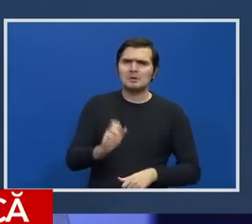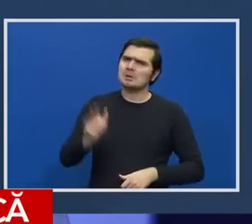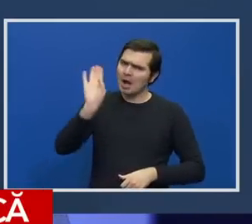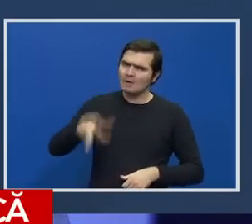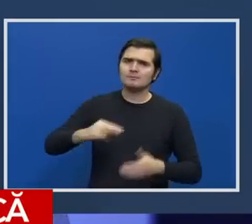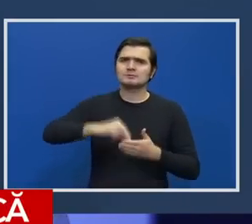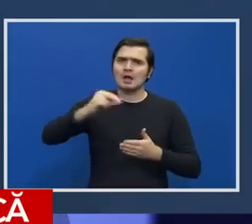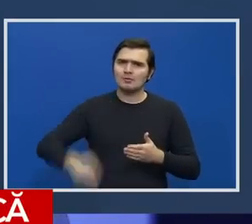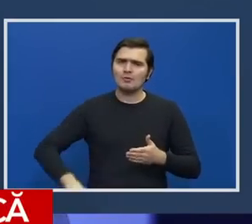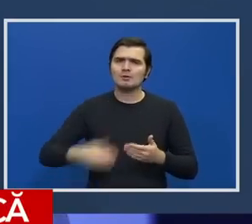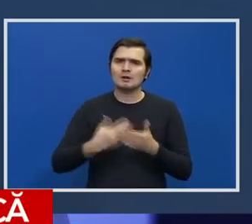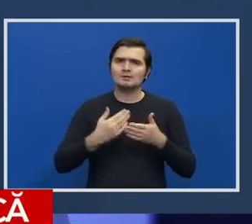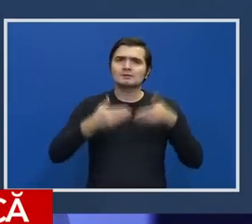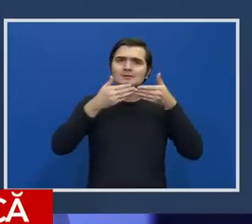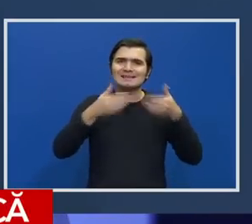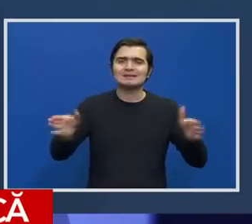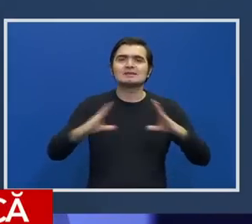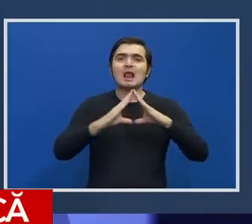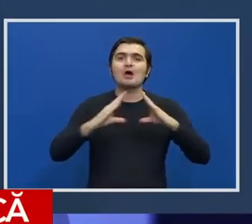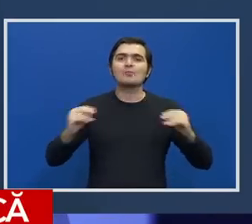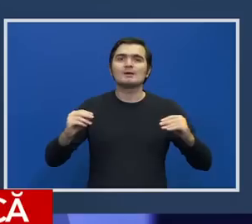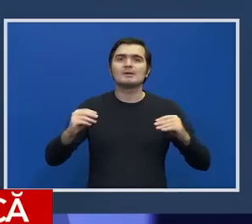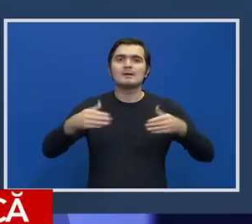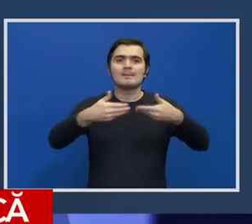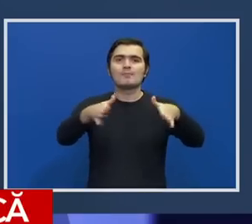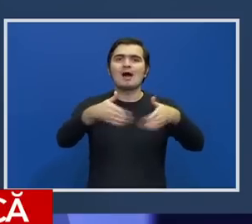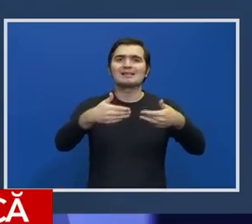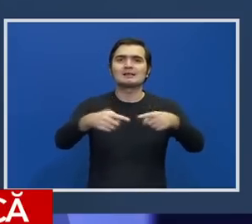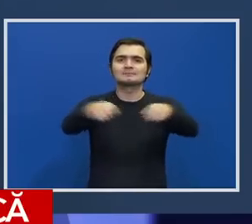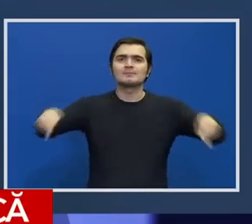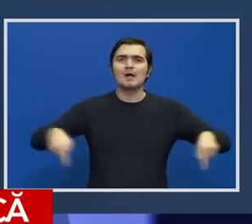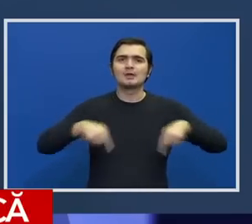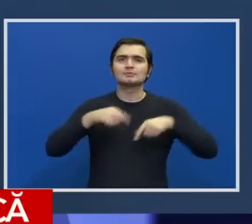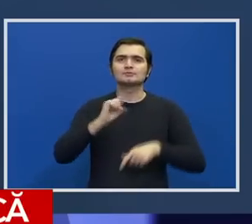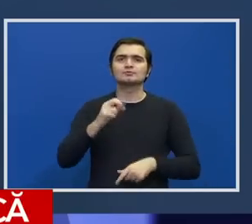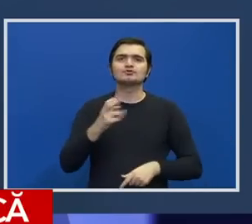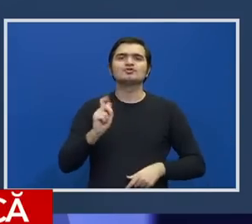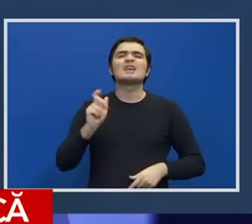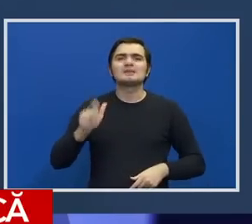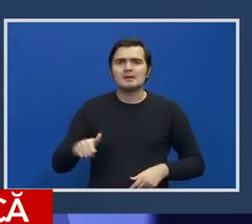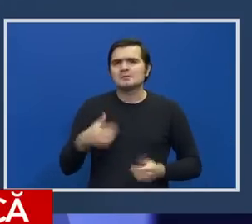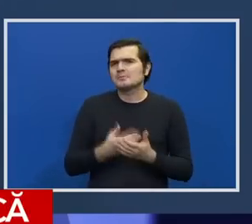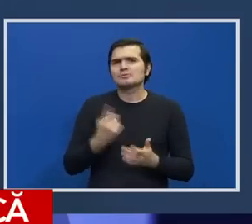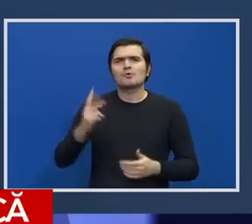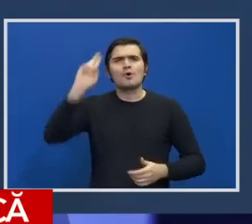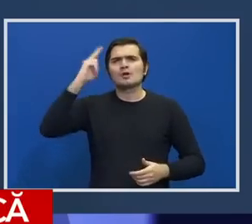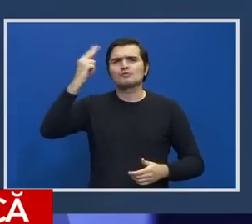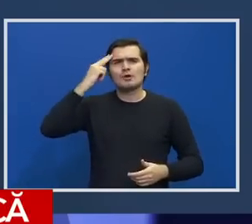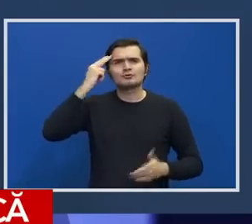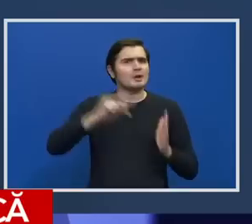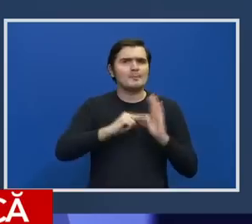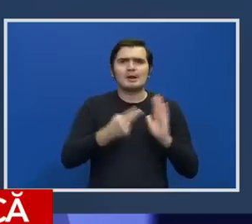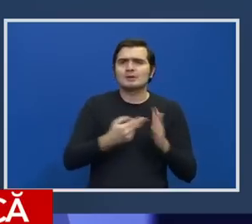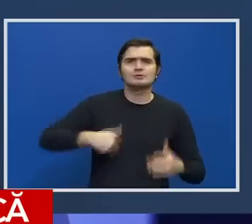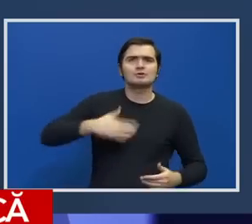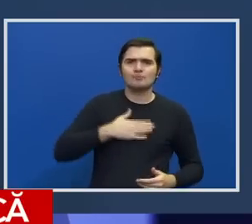statele europene au fost de acord să deschidă românilor porțile spațiului Schengen ca o